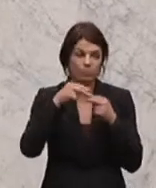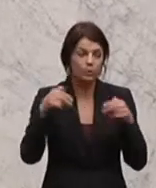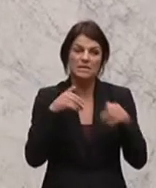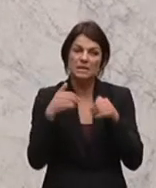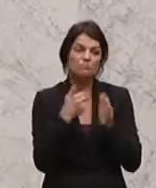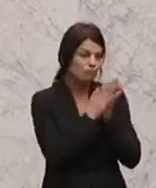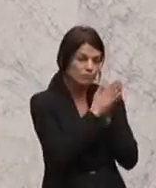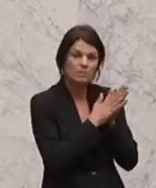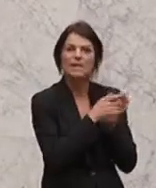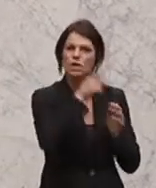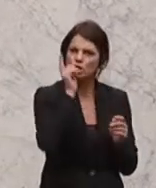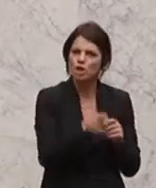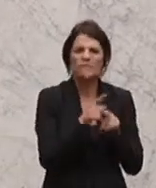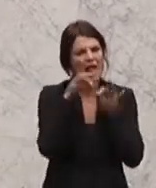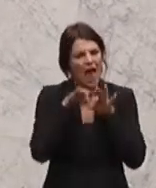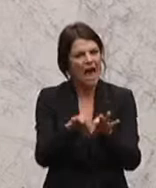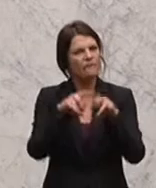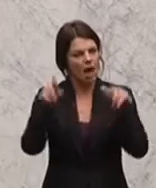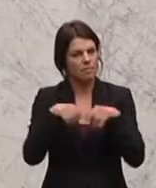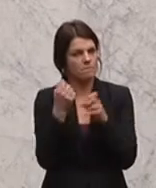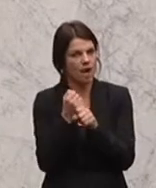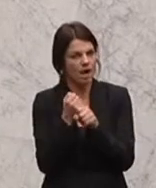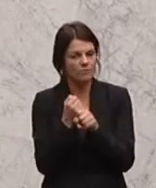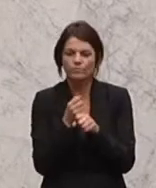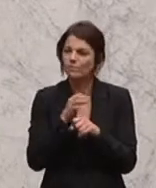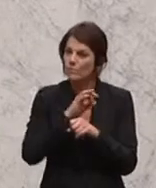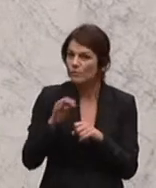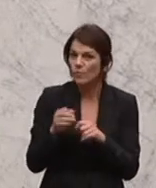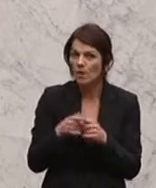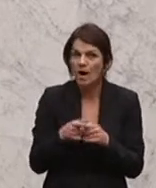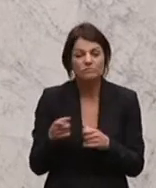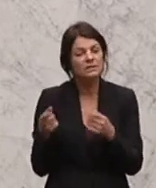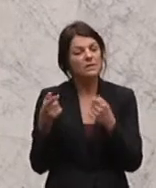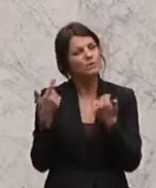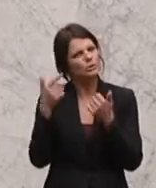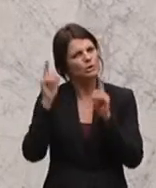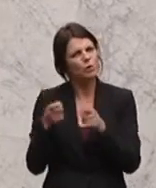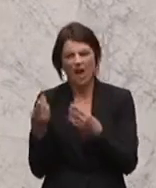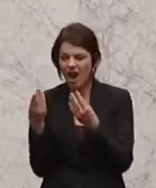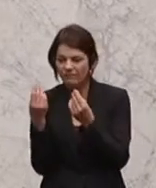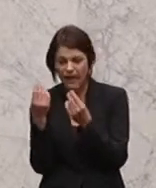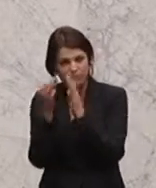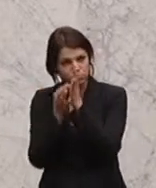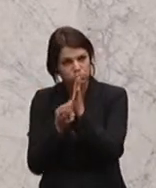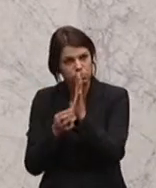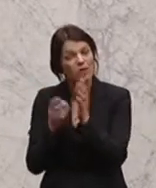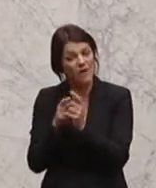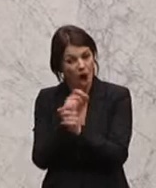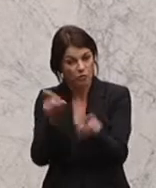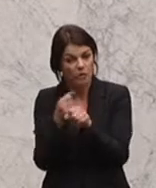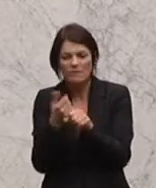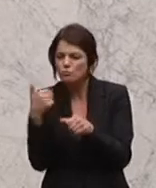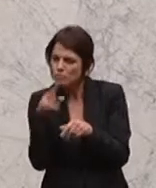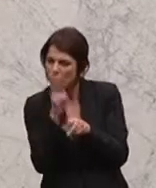Stöger ersuchen, einen Leitfaden für die Berücksichtigung von Sozial- und Qualitätskriterien bei Ausschreibungen im